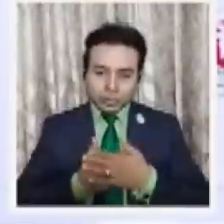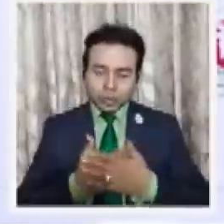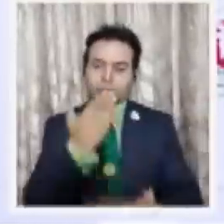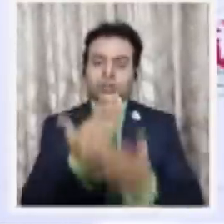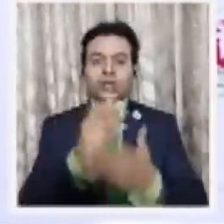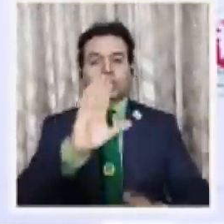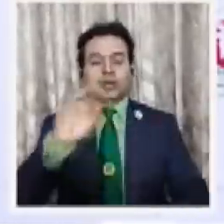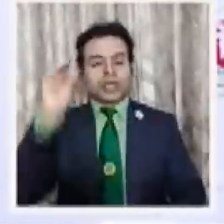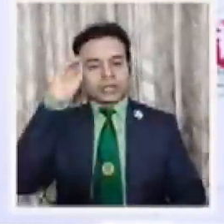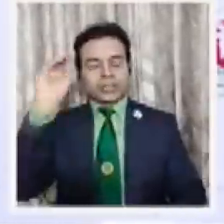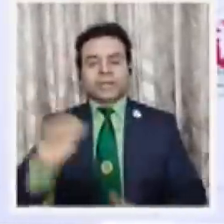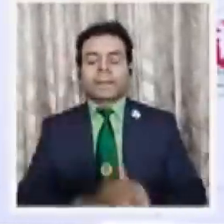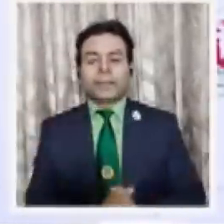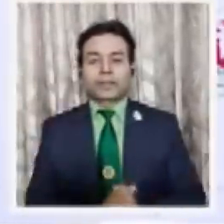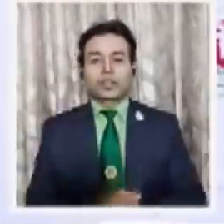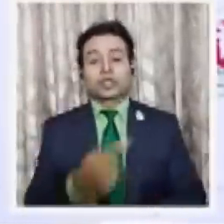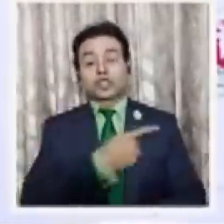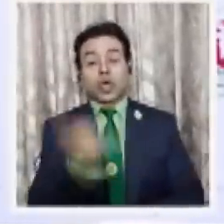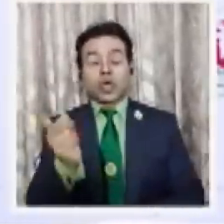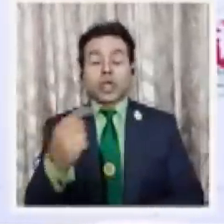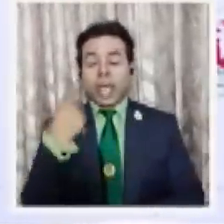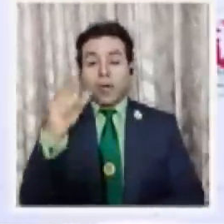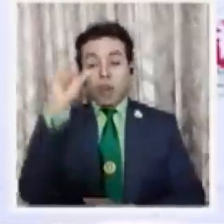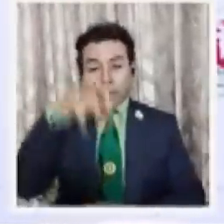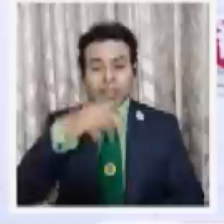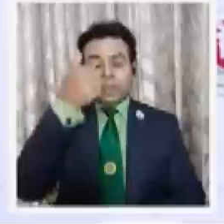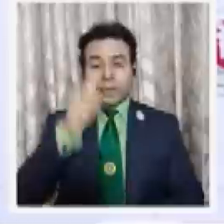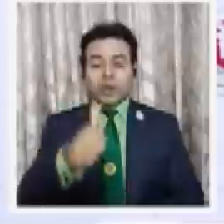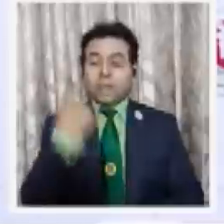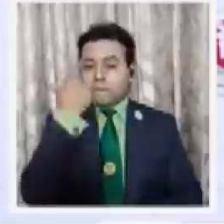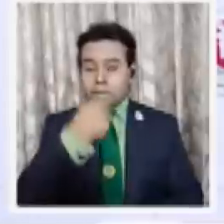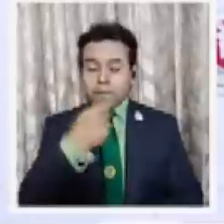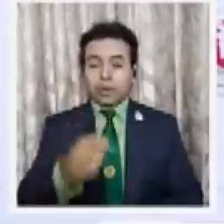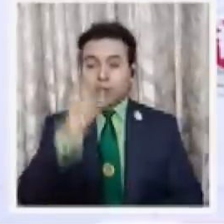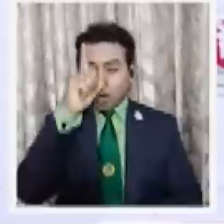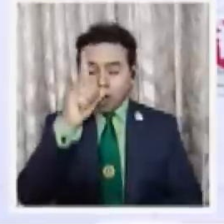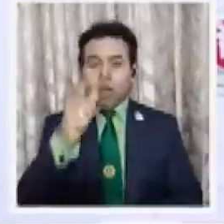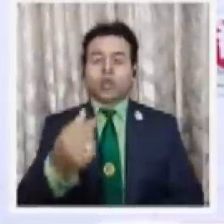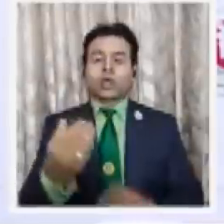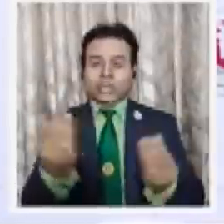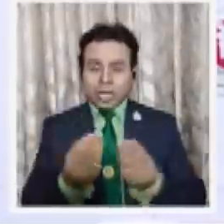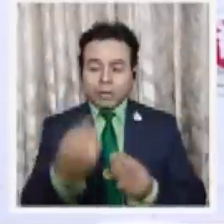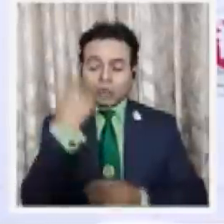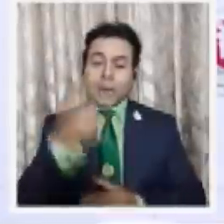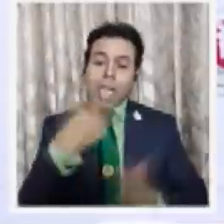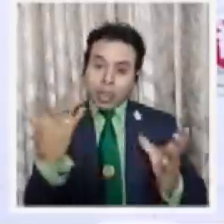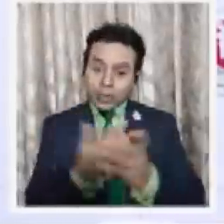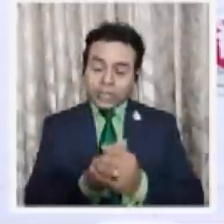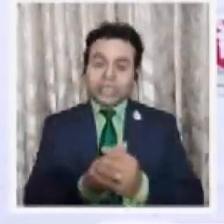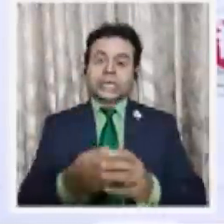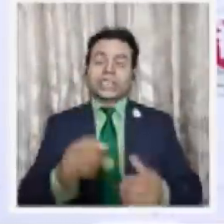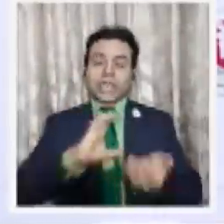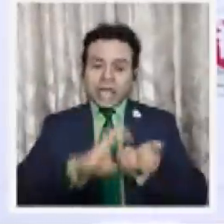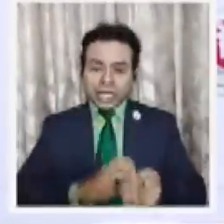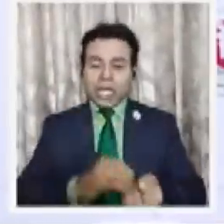শিল্প গ্রুপ, দাতাগোষ্ঠী, শিল্প প্রতিষ্ঠান, দানশীল ব্যক্তি, সামাজিক সংগঠনের প্রতি কৃতজ্ঞতা এবং ধন্যবাদ জানাচ্ছি। আসলে